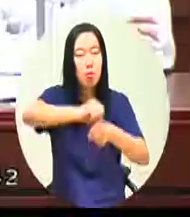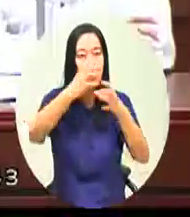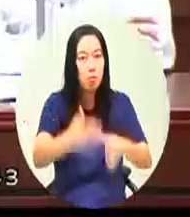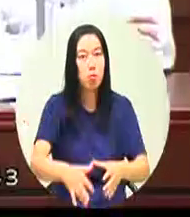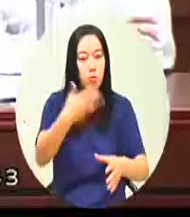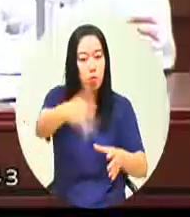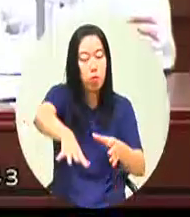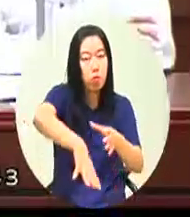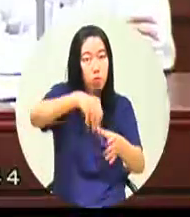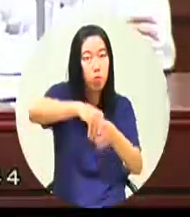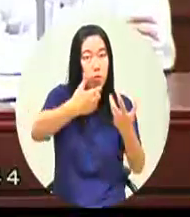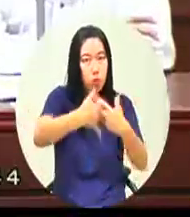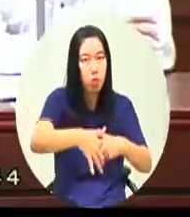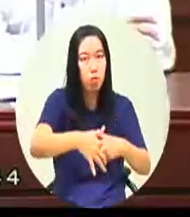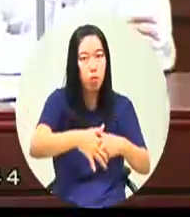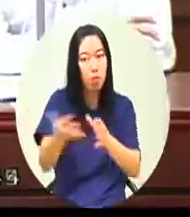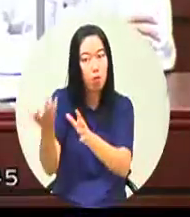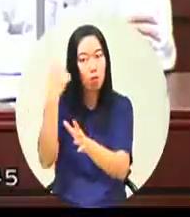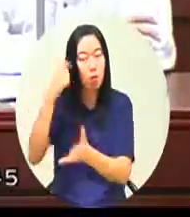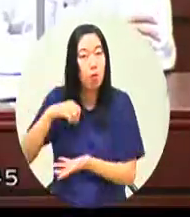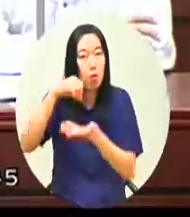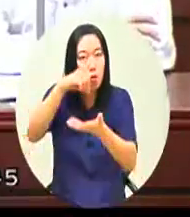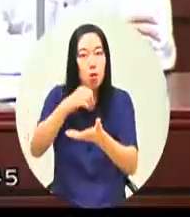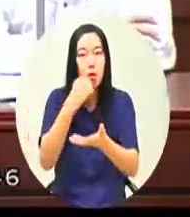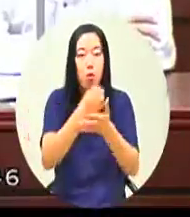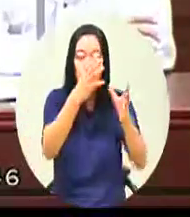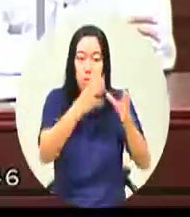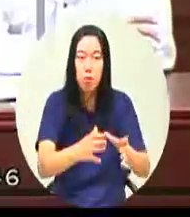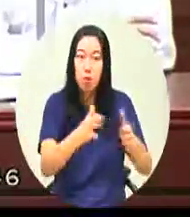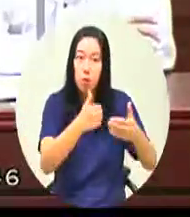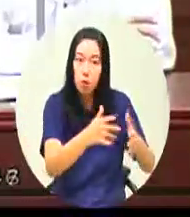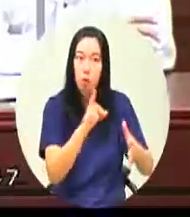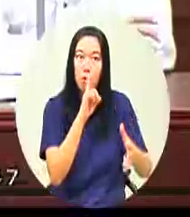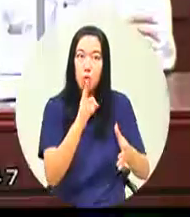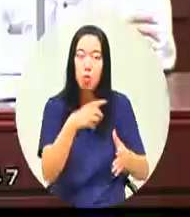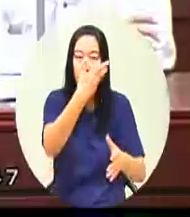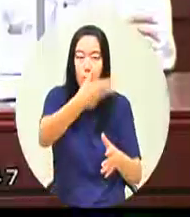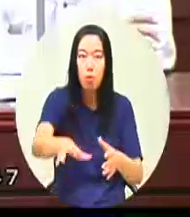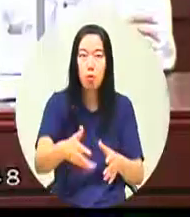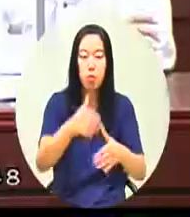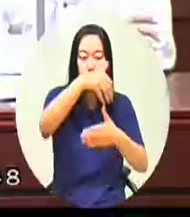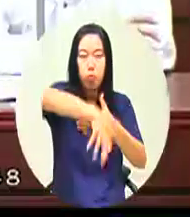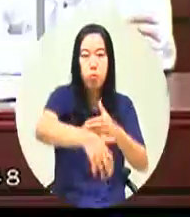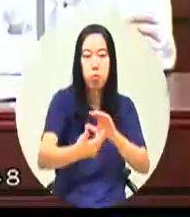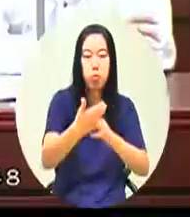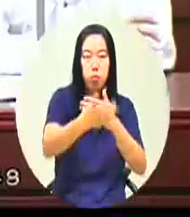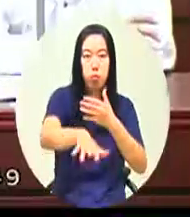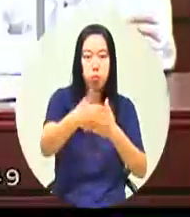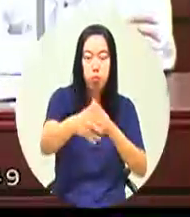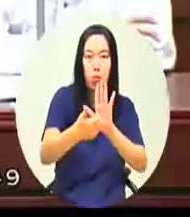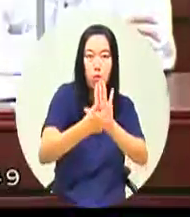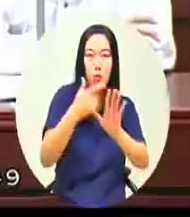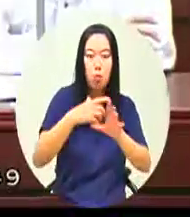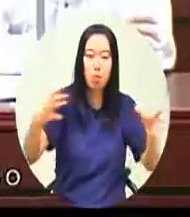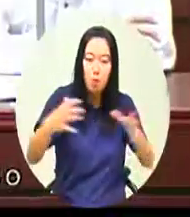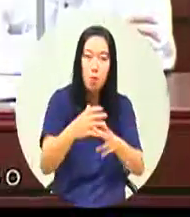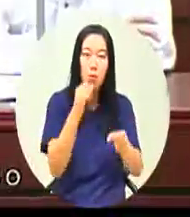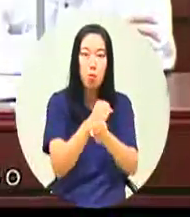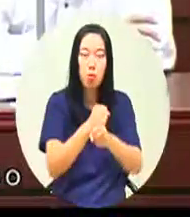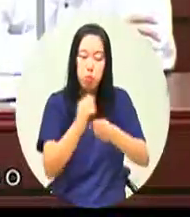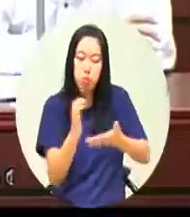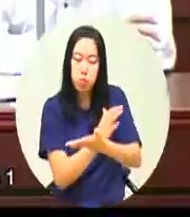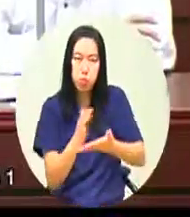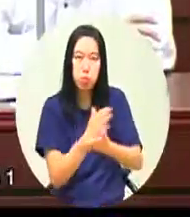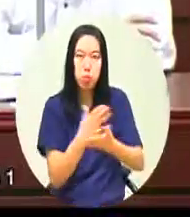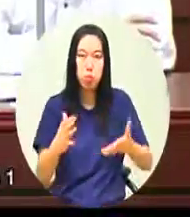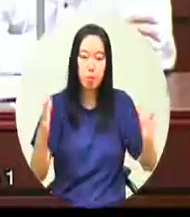不是我跟刚刚议员提到的一些要设防水闸门的这一些问题，我们一起去评估，然后再跟议员做